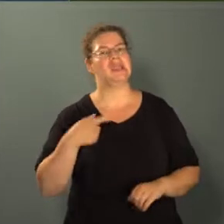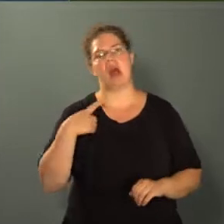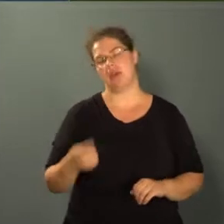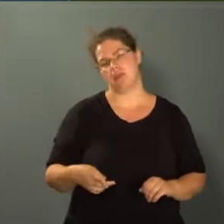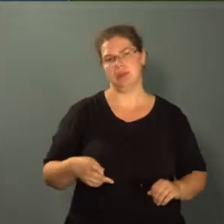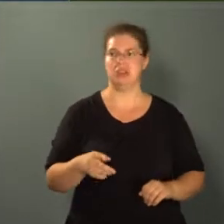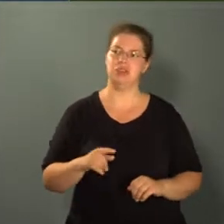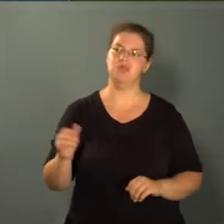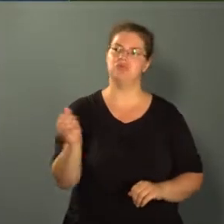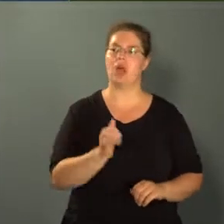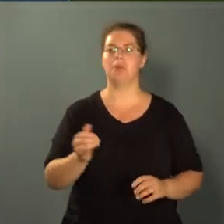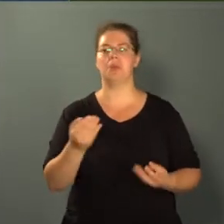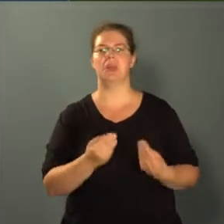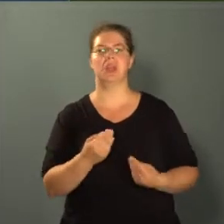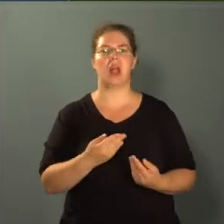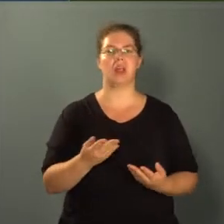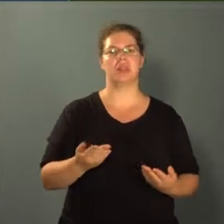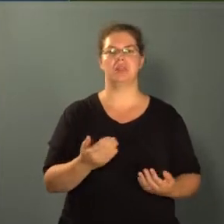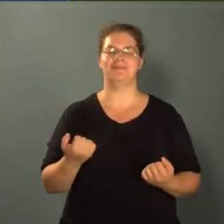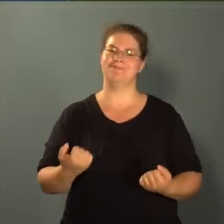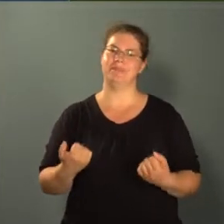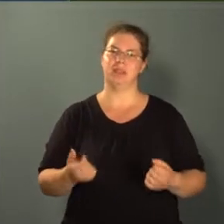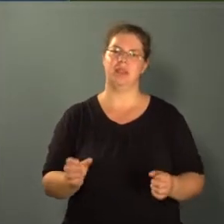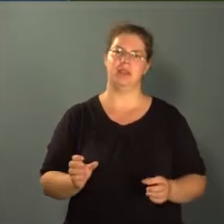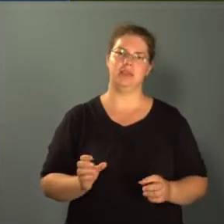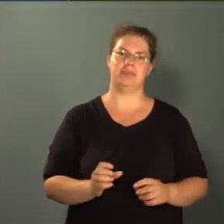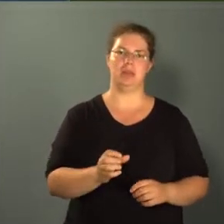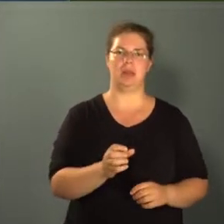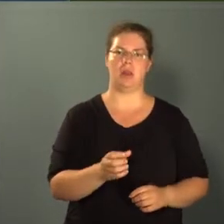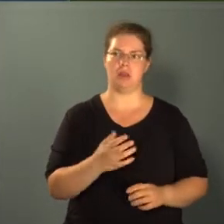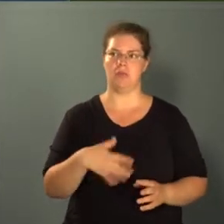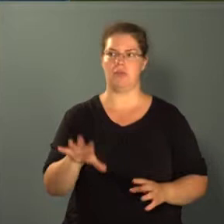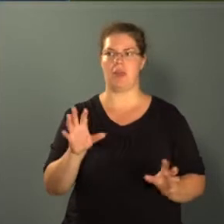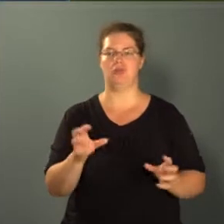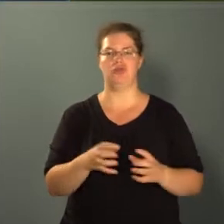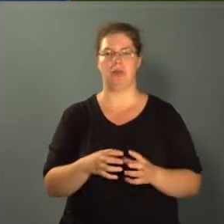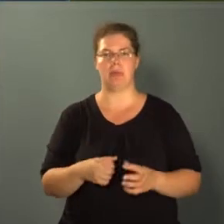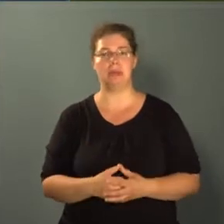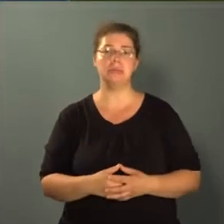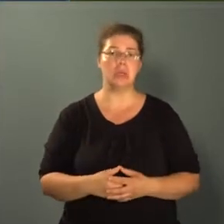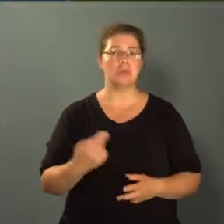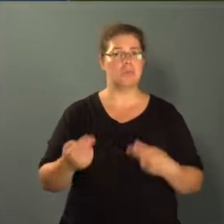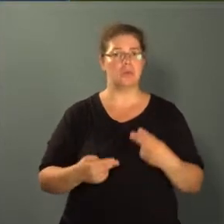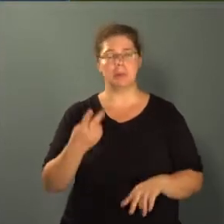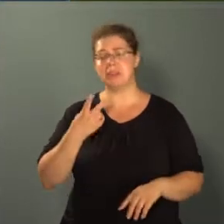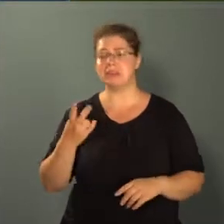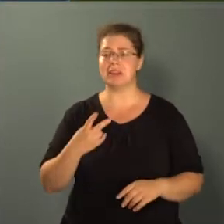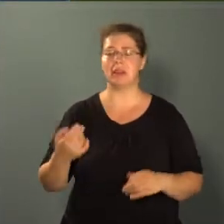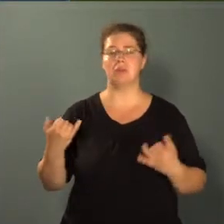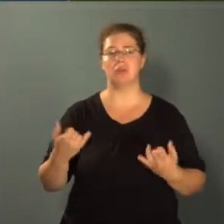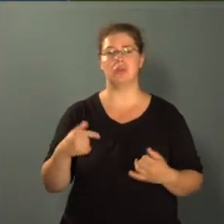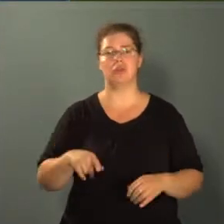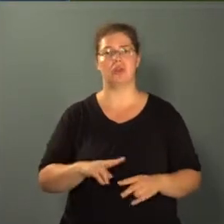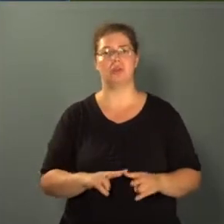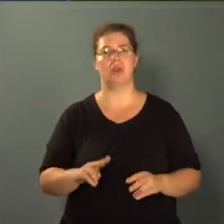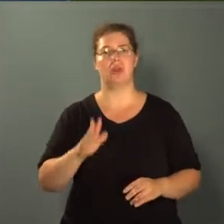azt mondani, hogy most itt valamelyik játékost nagyon nehéz berakni rögtön a felnőtt csapatba. Hát folyamatosan nézegetjük, most is itt van